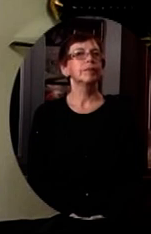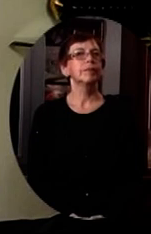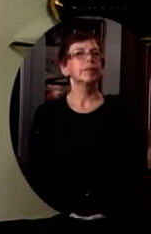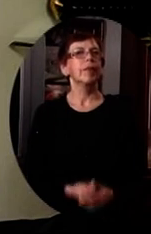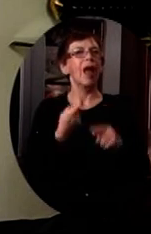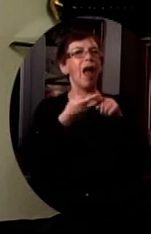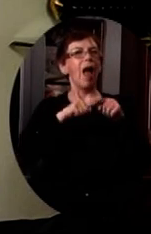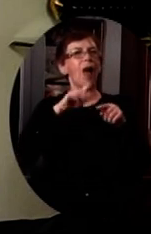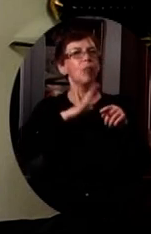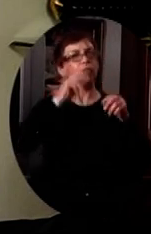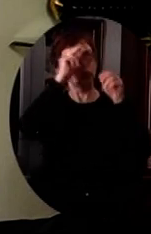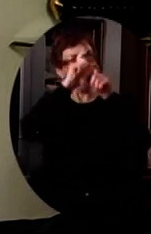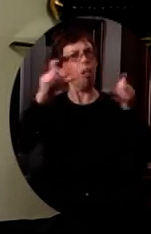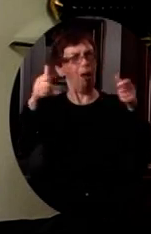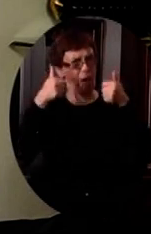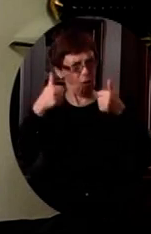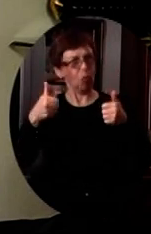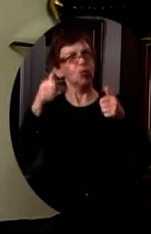זה היה בית ספר טוב?